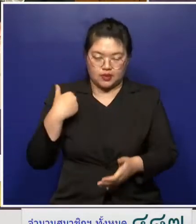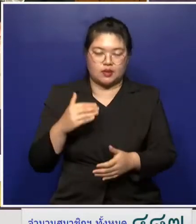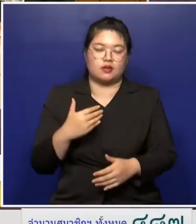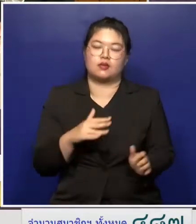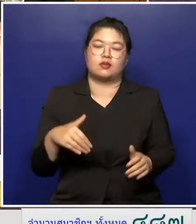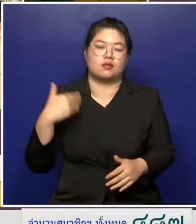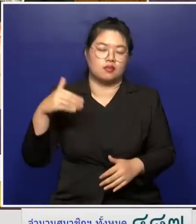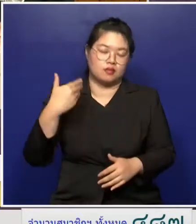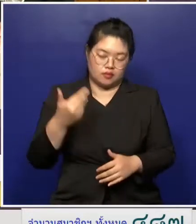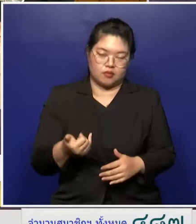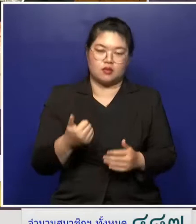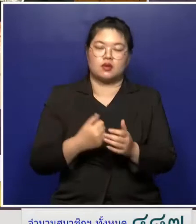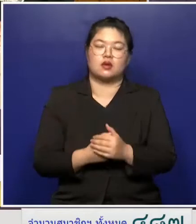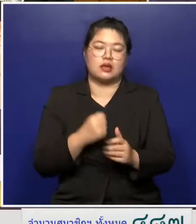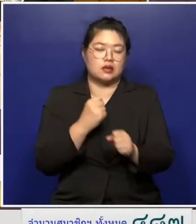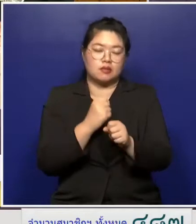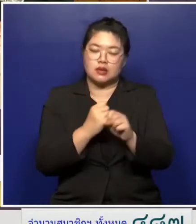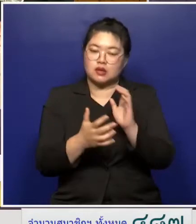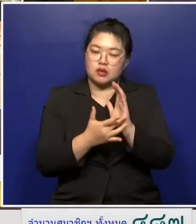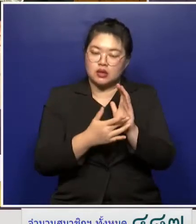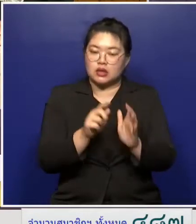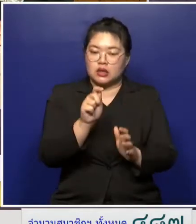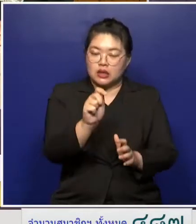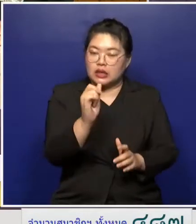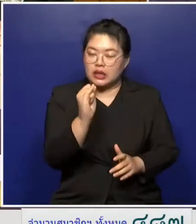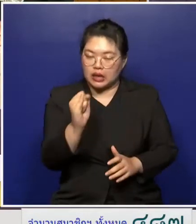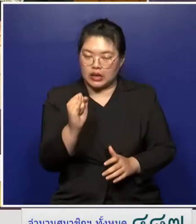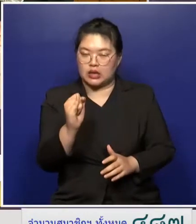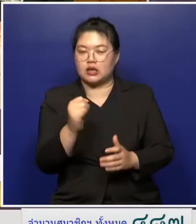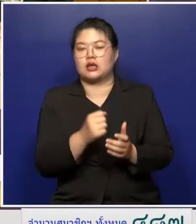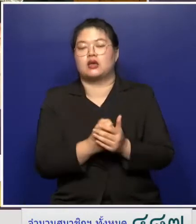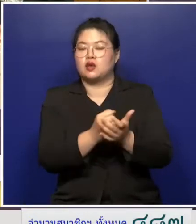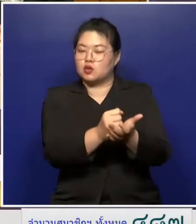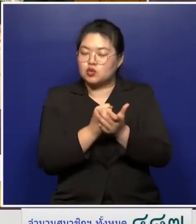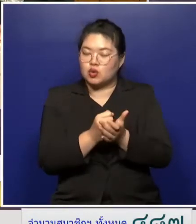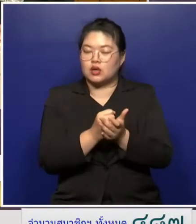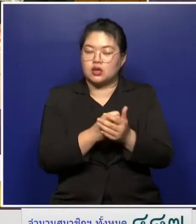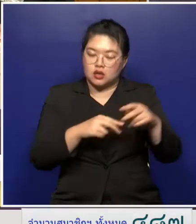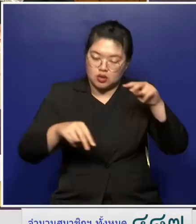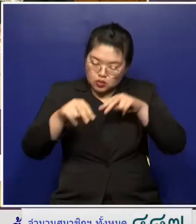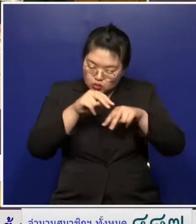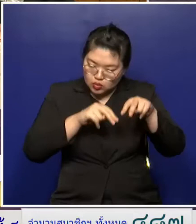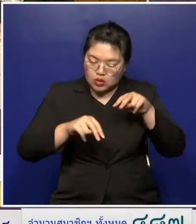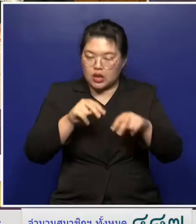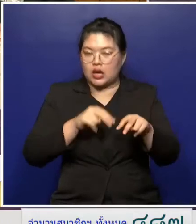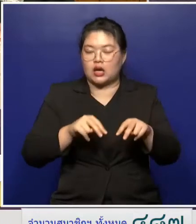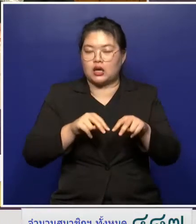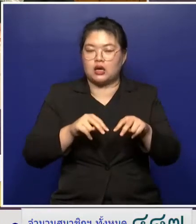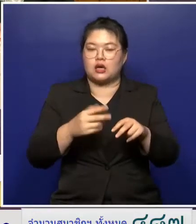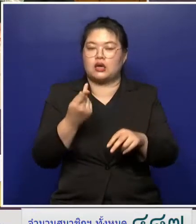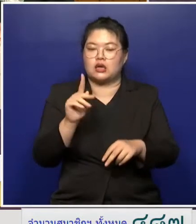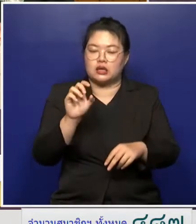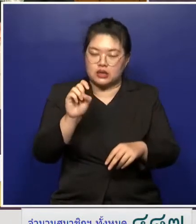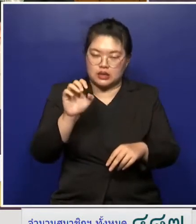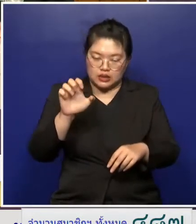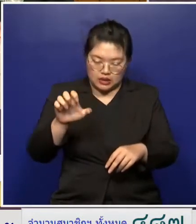มีการนำเทคโโยี AIทจะช่วยตุรการในการสืบค้นกฎหมายคำพภาคษาในอขวนิจฉัยซึ่กจะช่วยในก